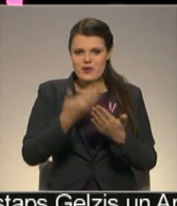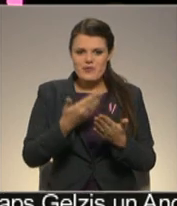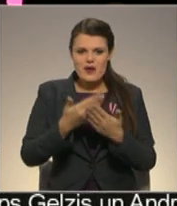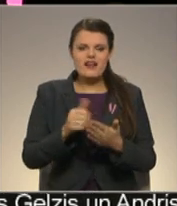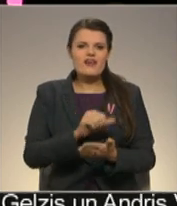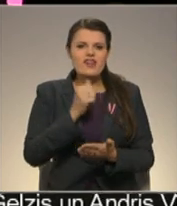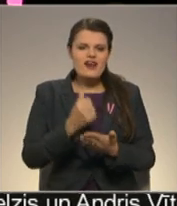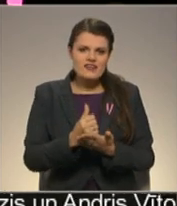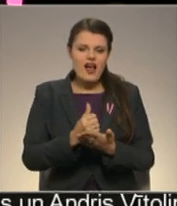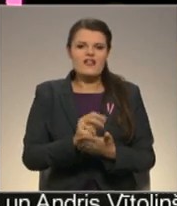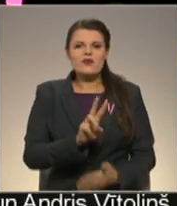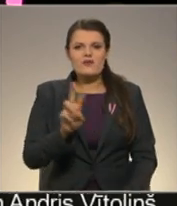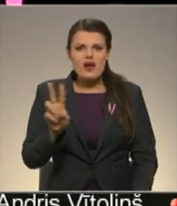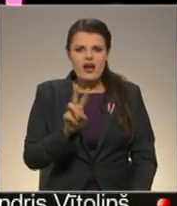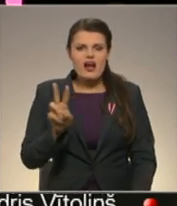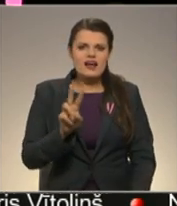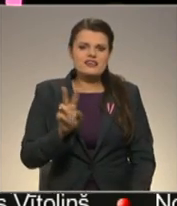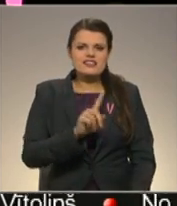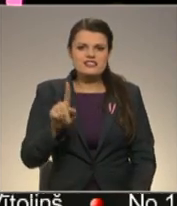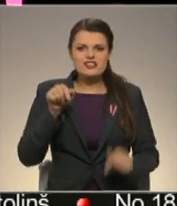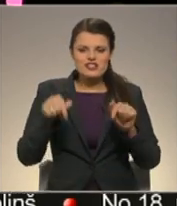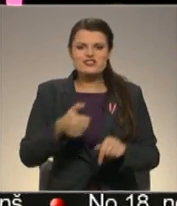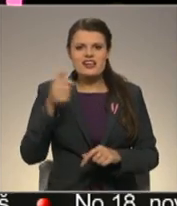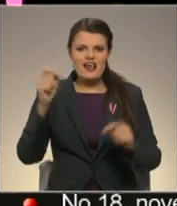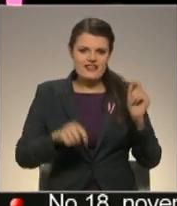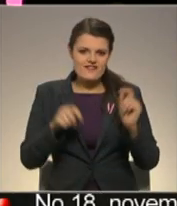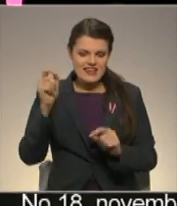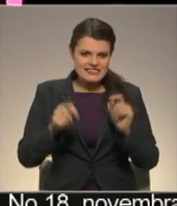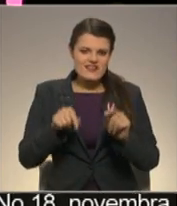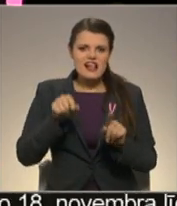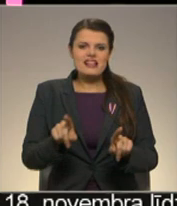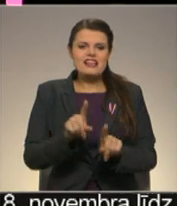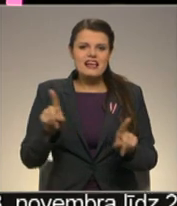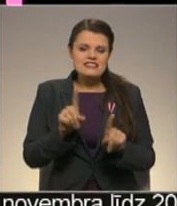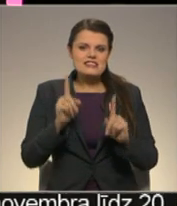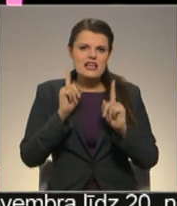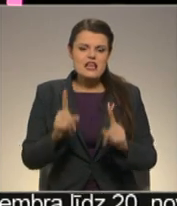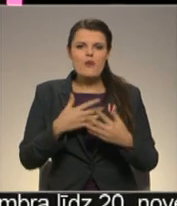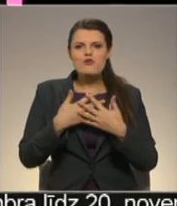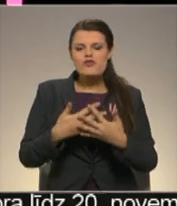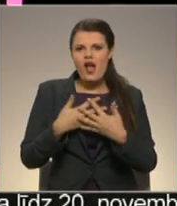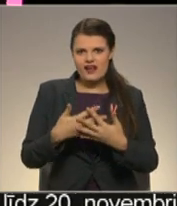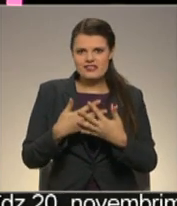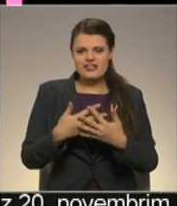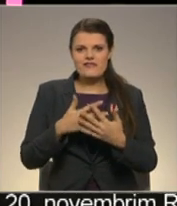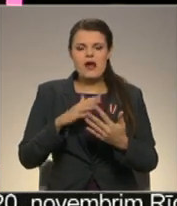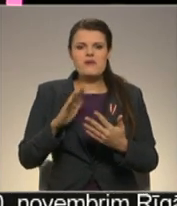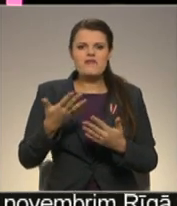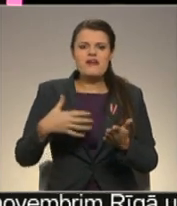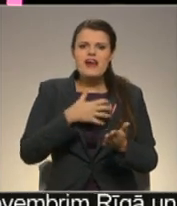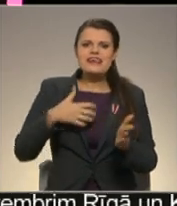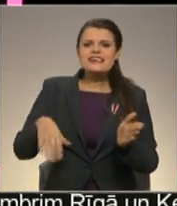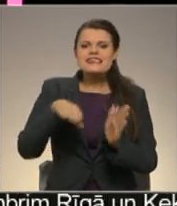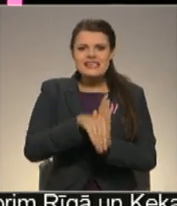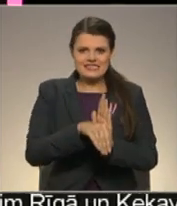to galveno kas elementu, kas ir šī gada festivālā. Tas ir jābūt aktīvam vai interaktīvam un